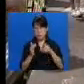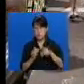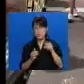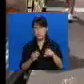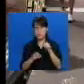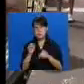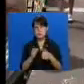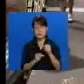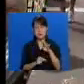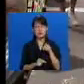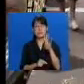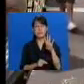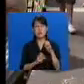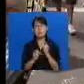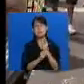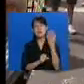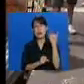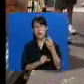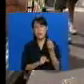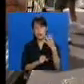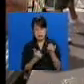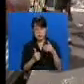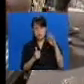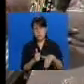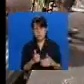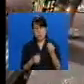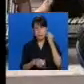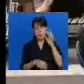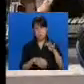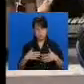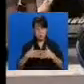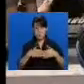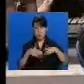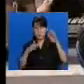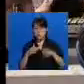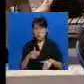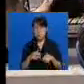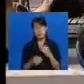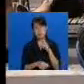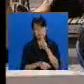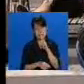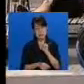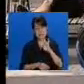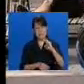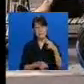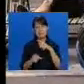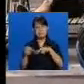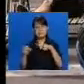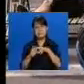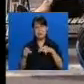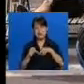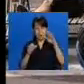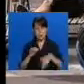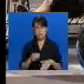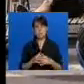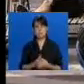าร้อยละ 15.4 เมื่อเทียบกับปีก่อนโดยราคาบ้านของสหรัฐนะฮะร่วงลงมาจาก 170,000 เหรียญสหรัฐนะครับซึ่งตกลง